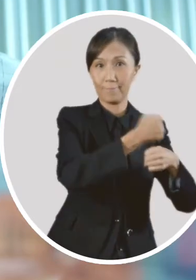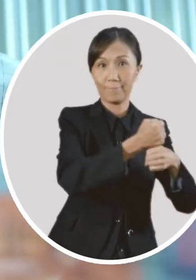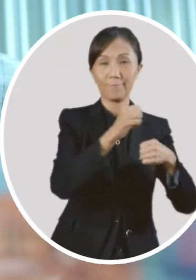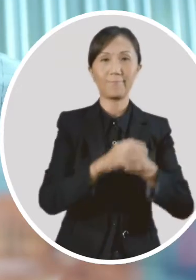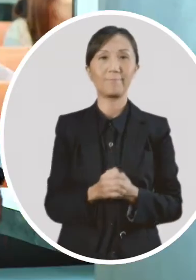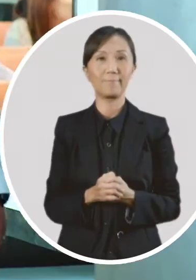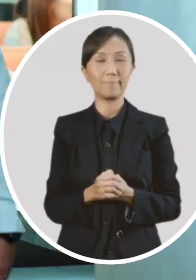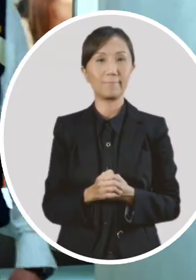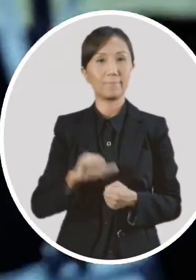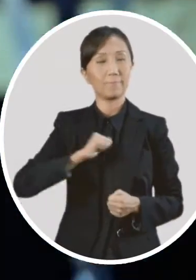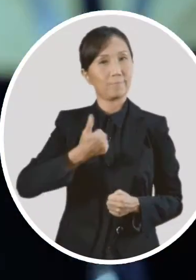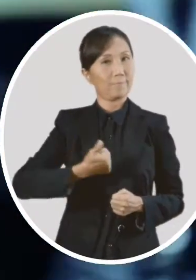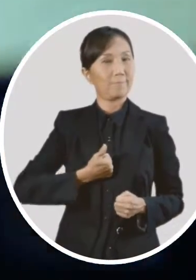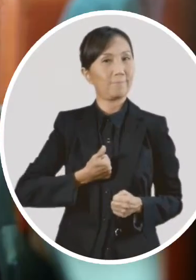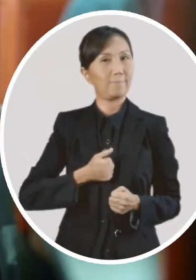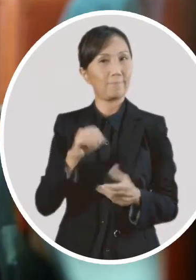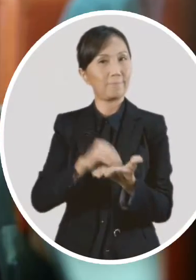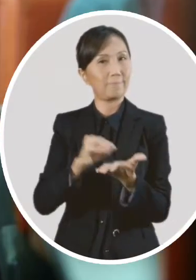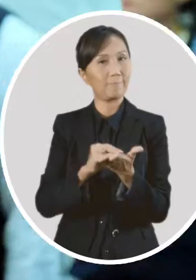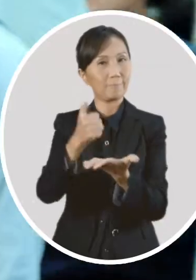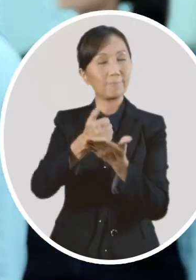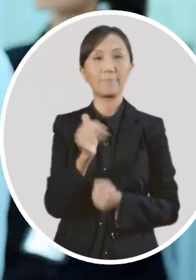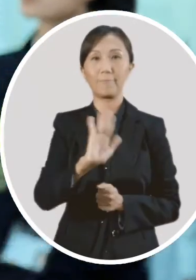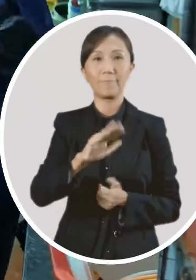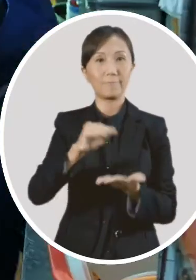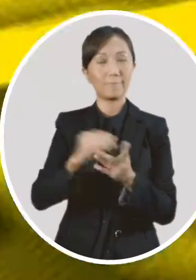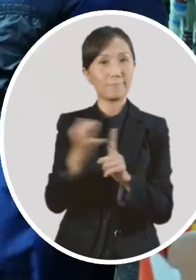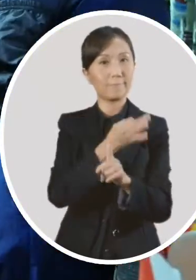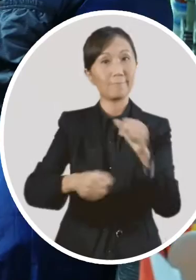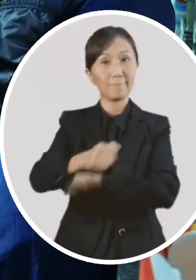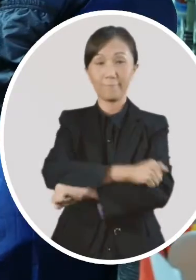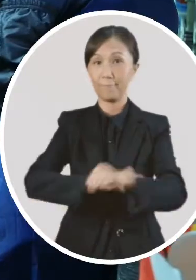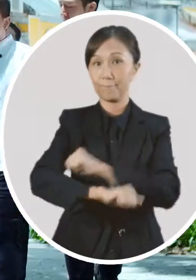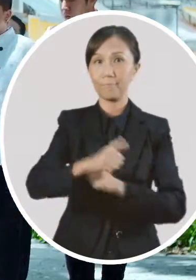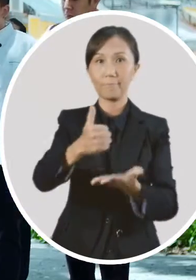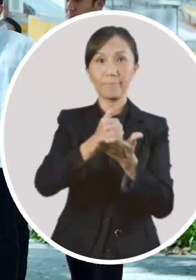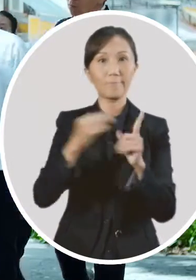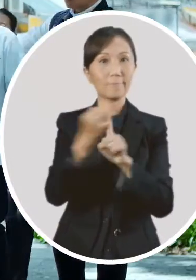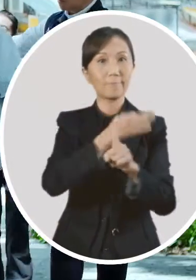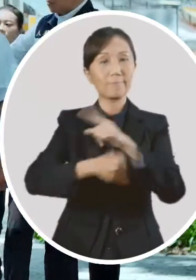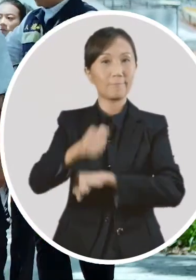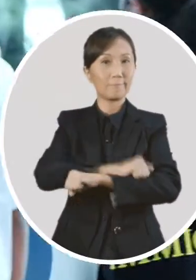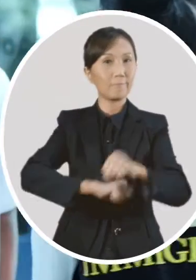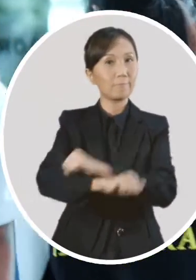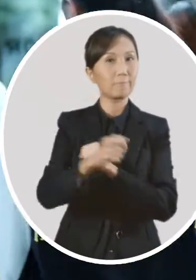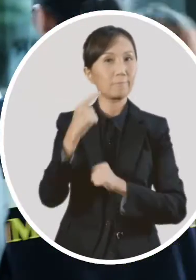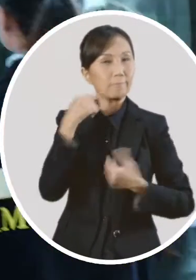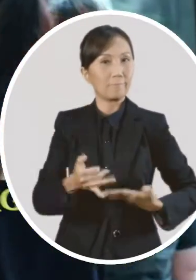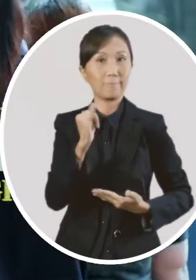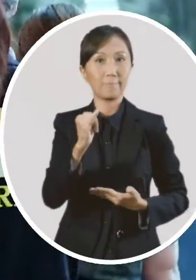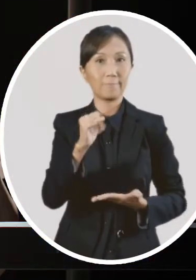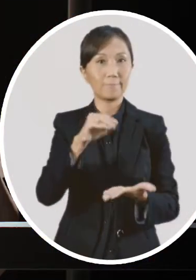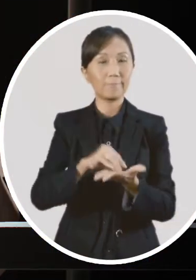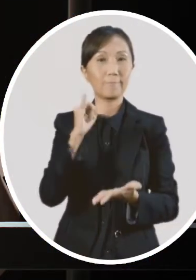工啦。 对雇主嚟讲，必须被资质吉嘅一定系非法劳工。雇用非法劳工属严重罪